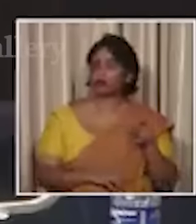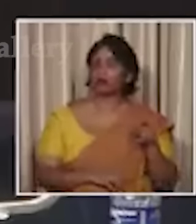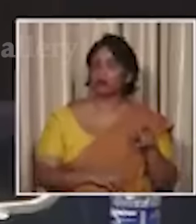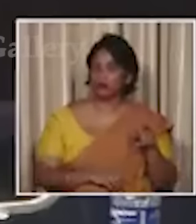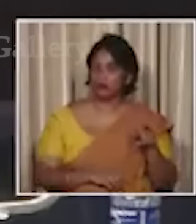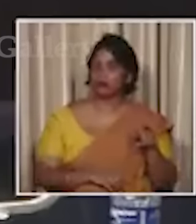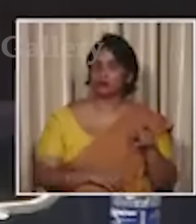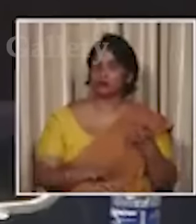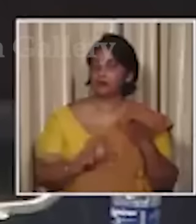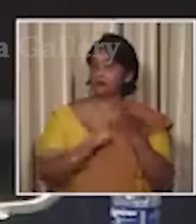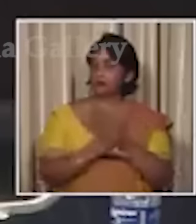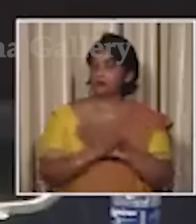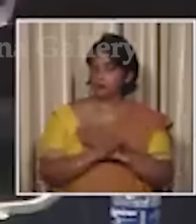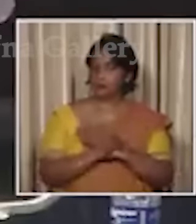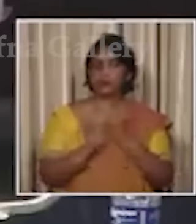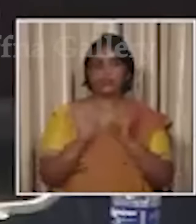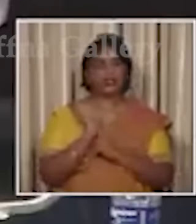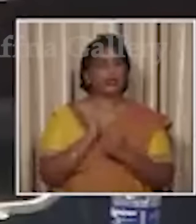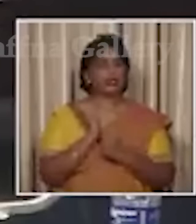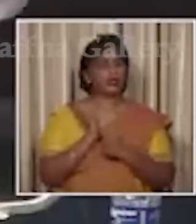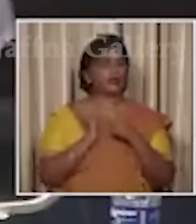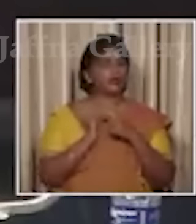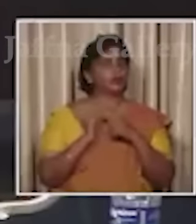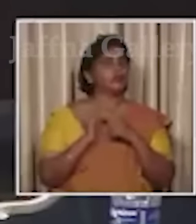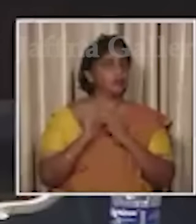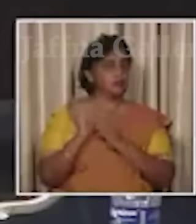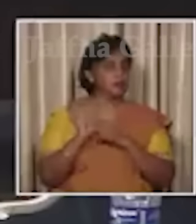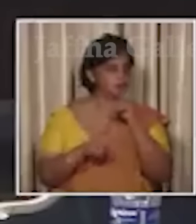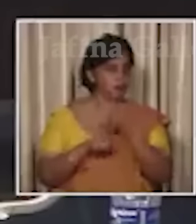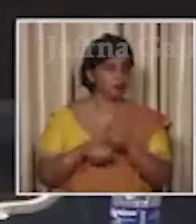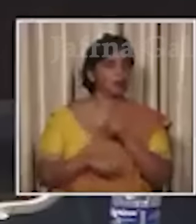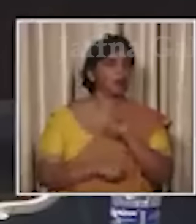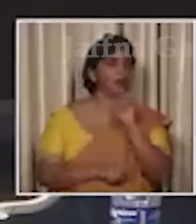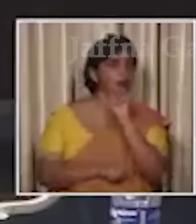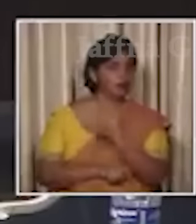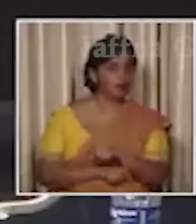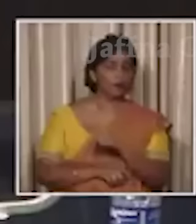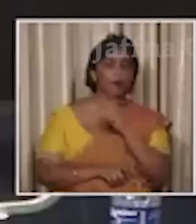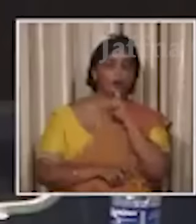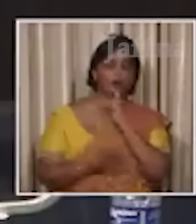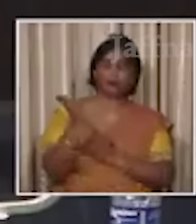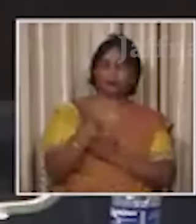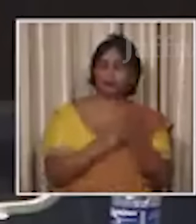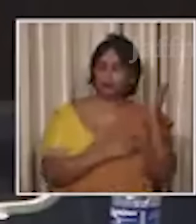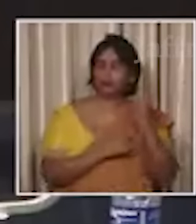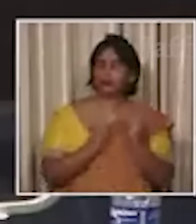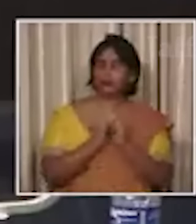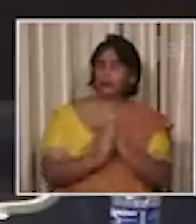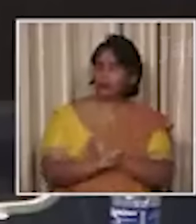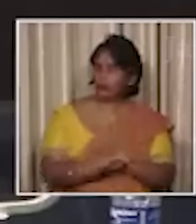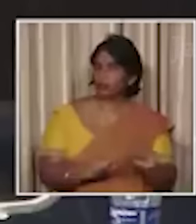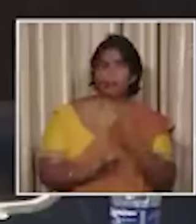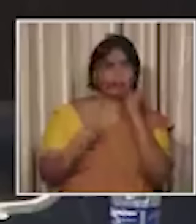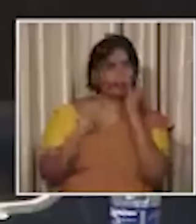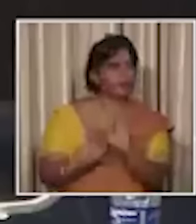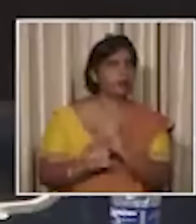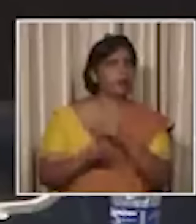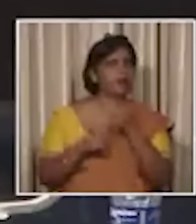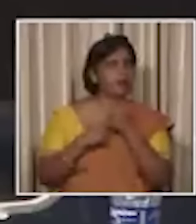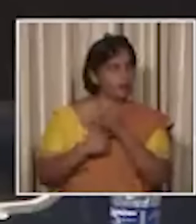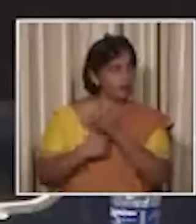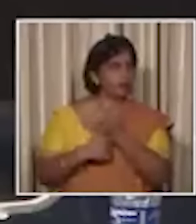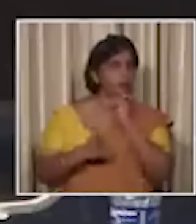அவர்கள் புண்ணிய செய்ததாக இல்லாத விடயங்களெல்லாம் பட்டியல்படுத்தி நீங்கள் இதை விசாரணையின் பொழுது தெரிவிக்கவில்லை, ஆகவே உங்கள் மீது